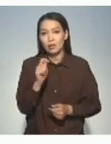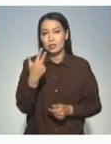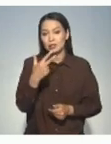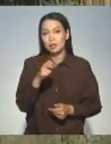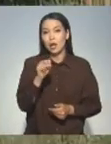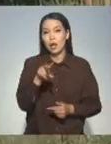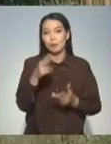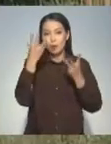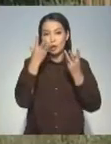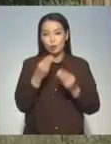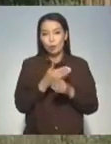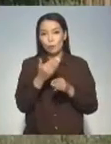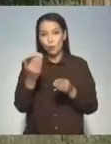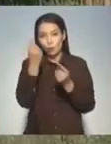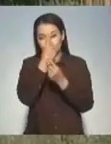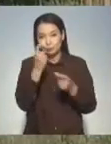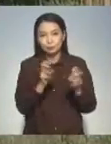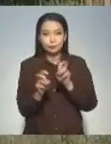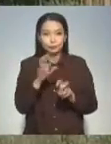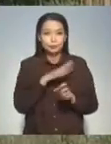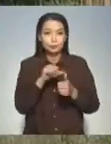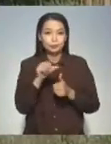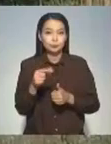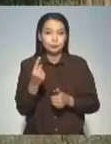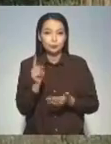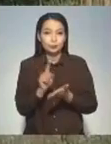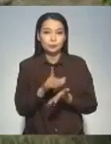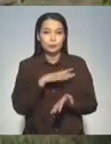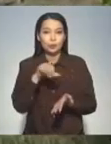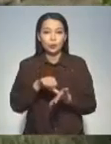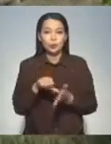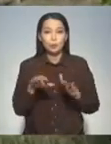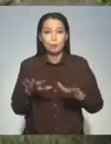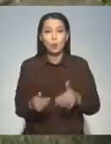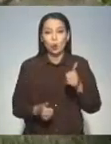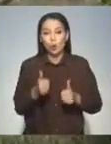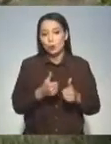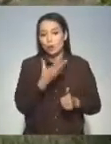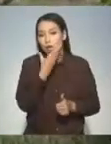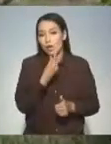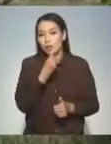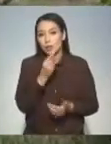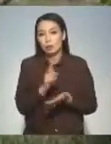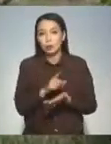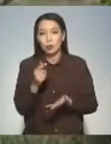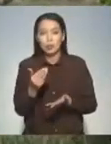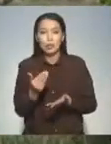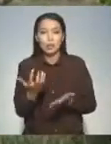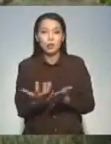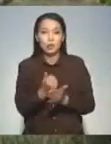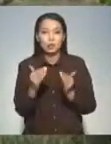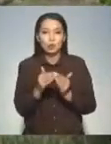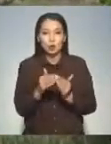30 апреля. Днем позже их объявили в розыск, причем одна из них должна была участвовать в местном конкурсе красоты. Их нашли в доме у